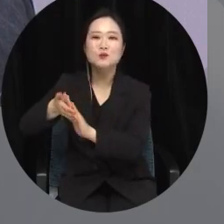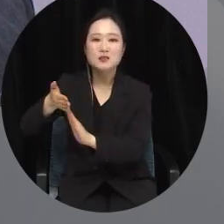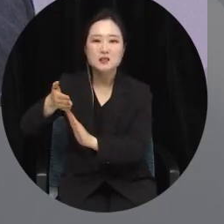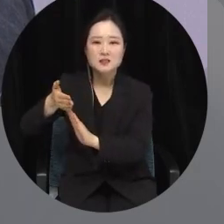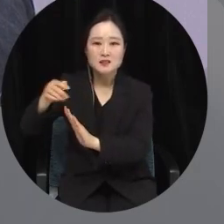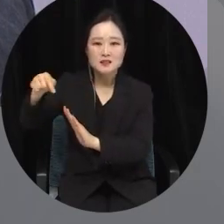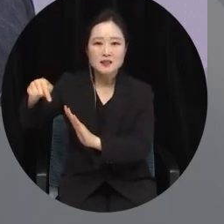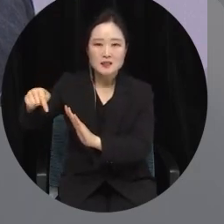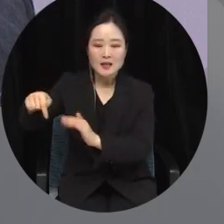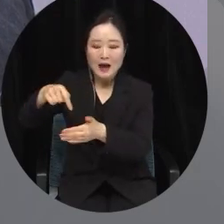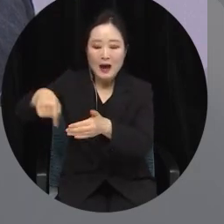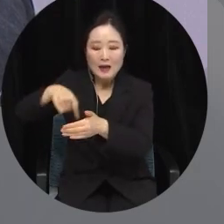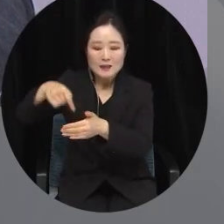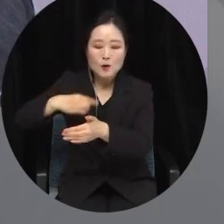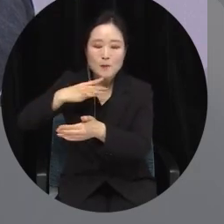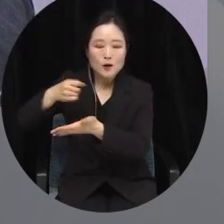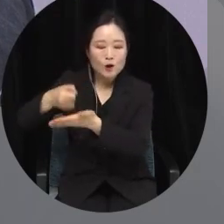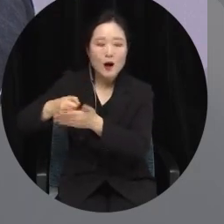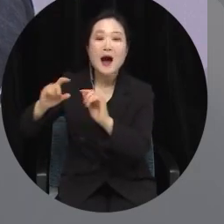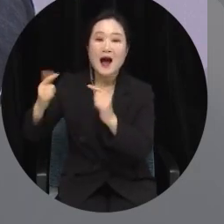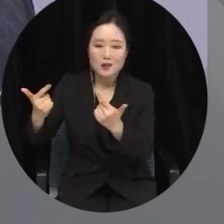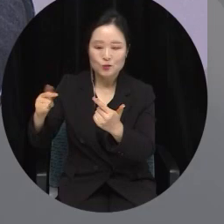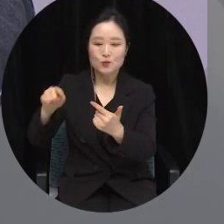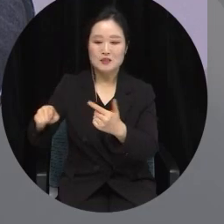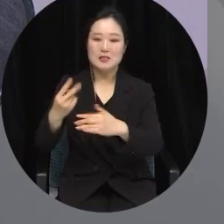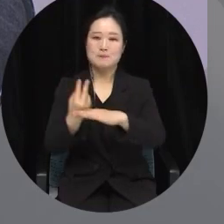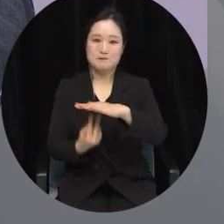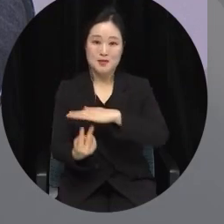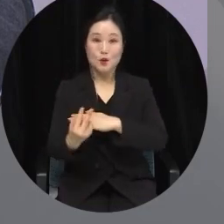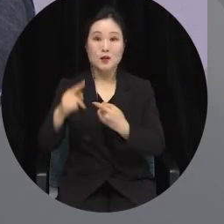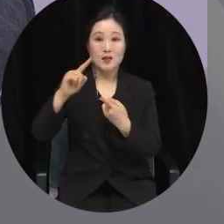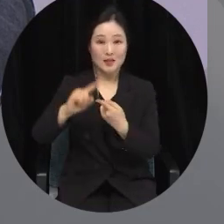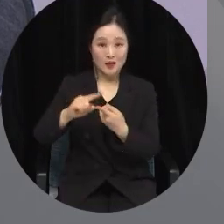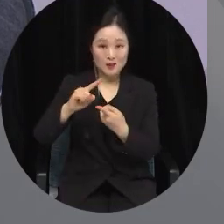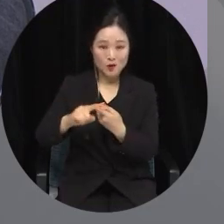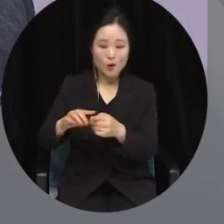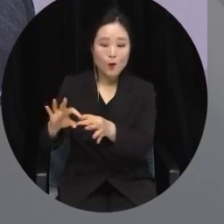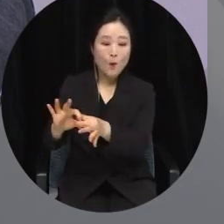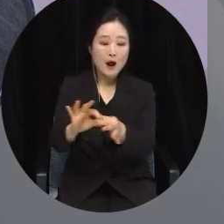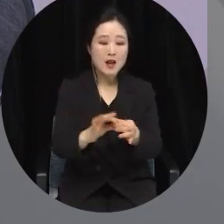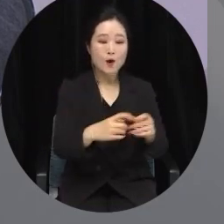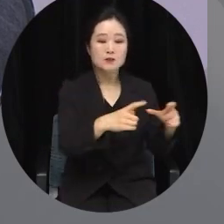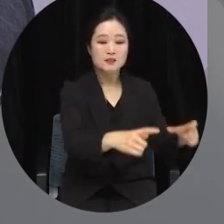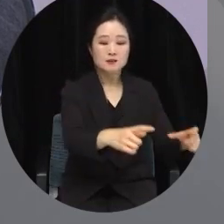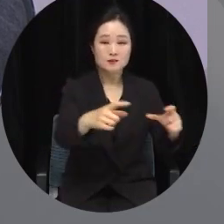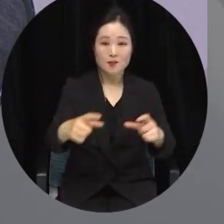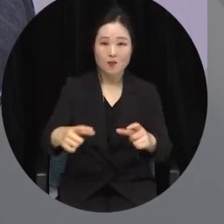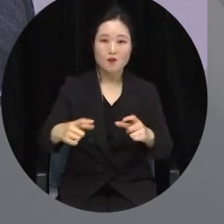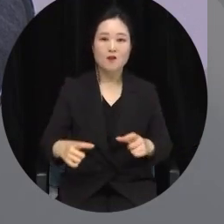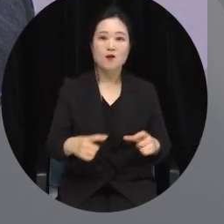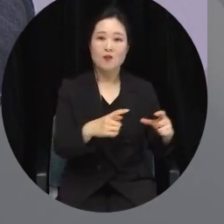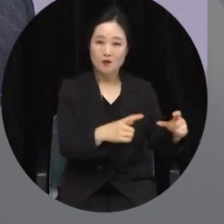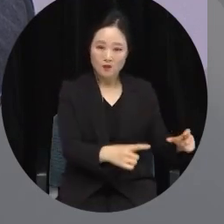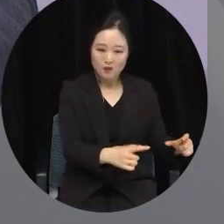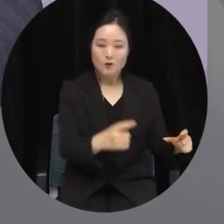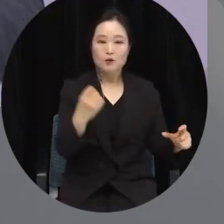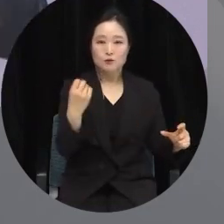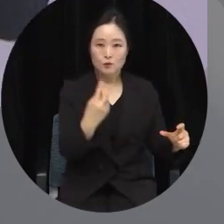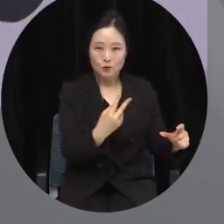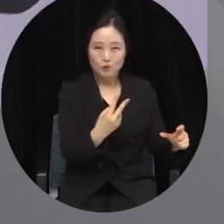아니라 이러한 비전에 대해서 앞으로 관련 지방자치단체와 그리고 무엇보다